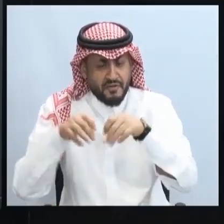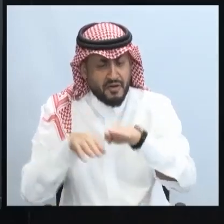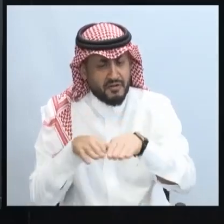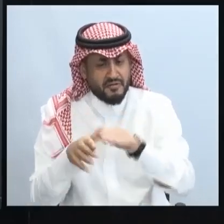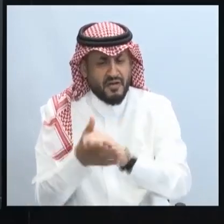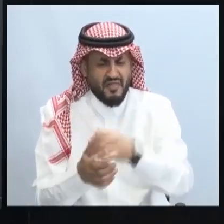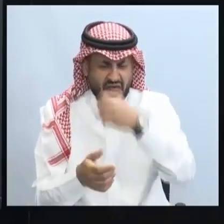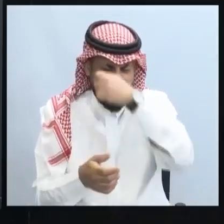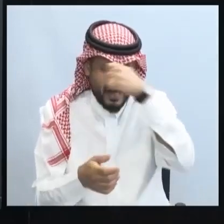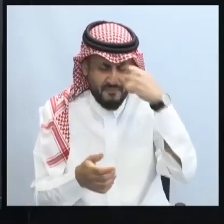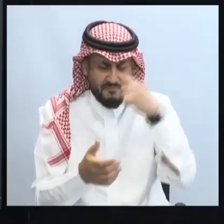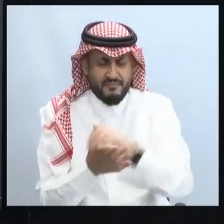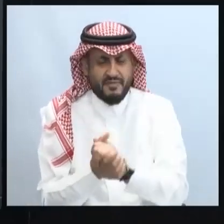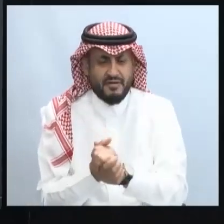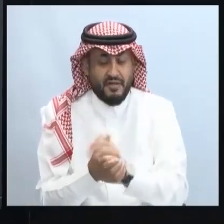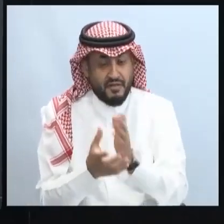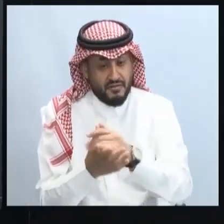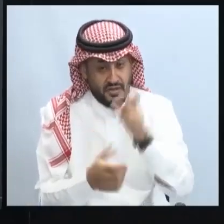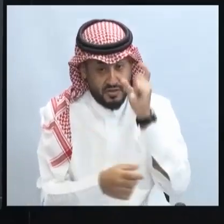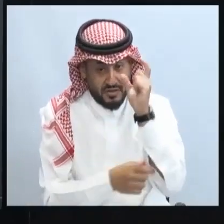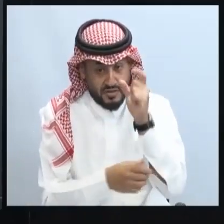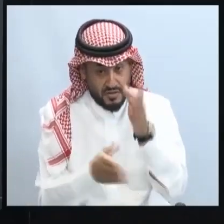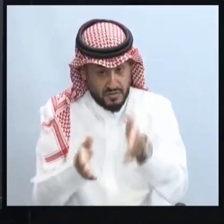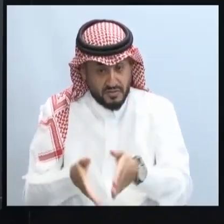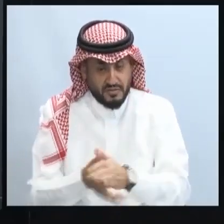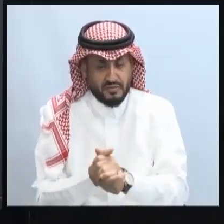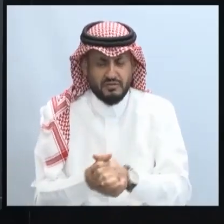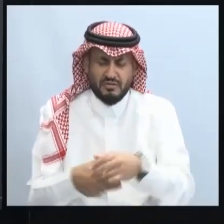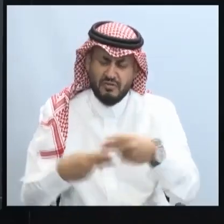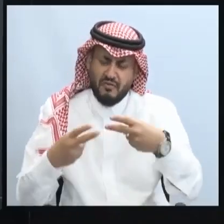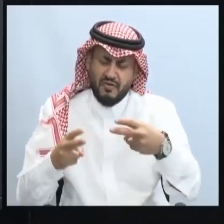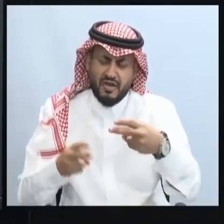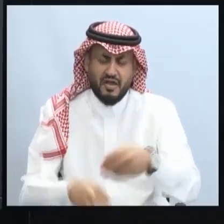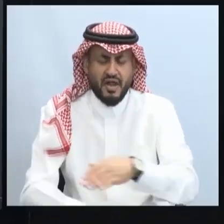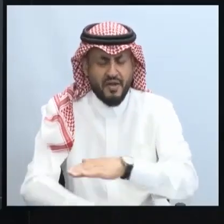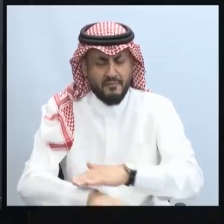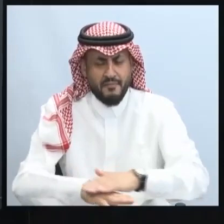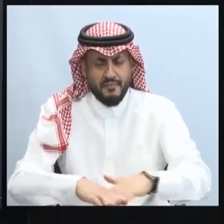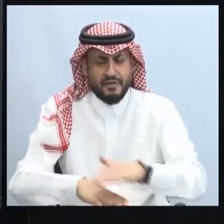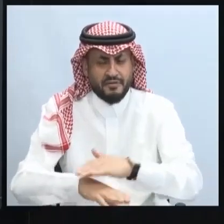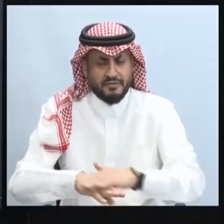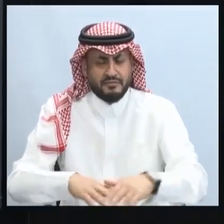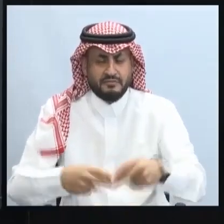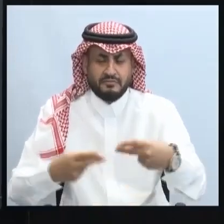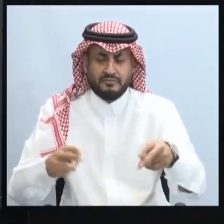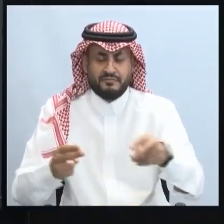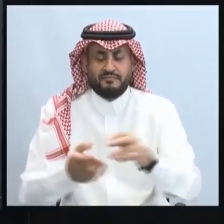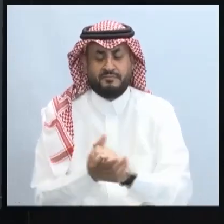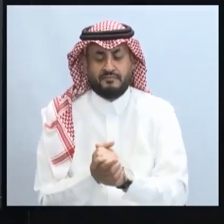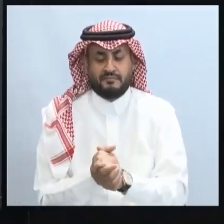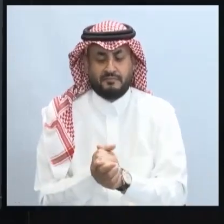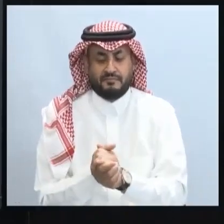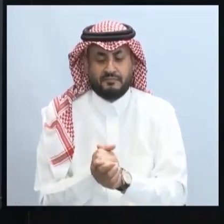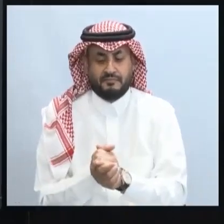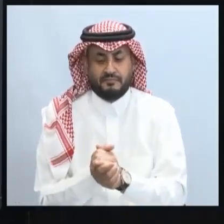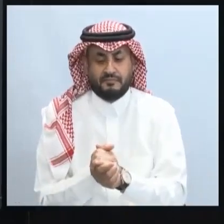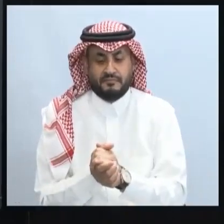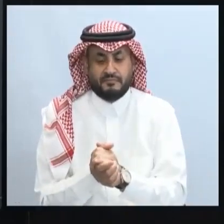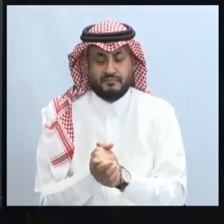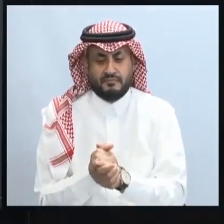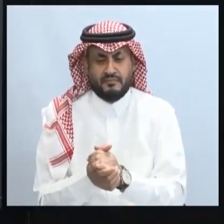اخرى في مشقه ولذلك ديننا يسر على المسلمين فجعل المسح لهذا الخوف